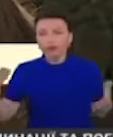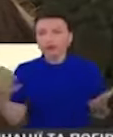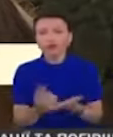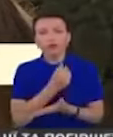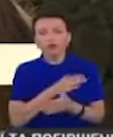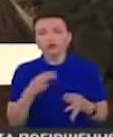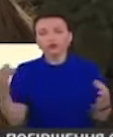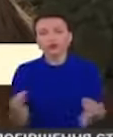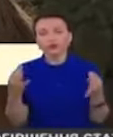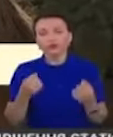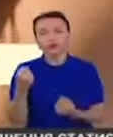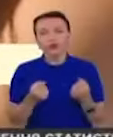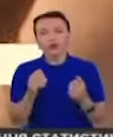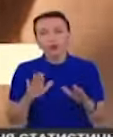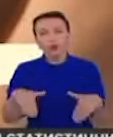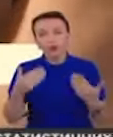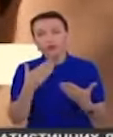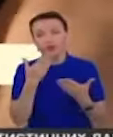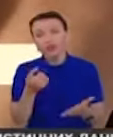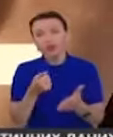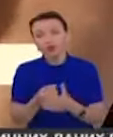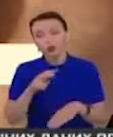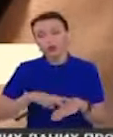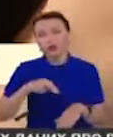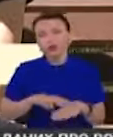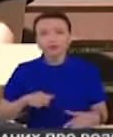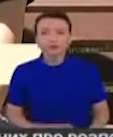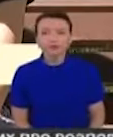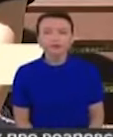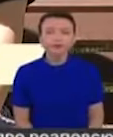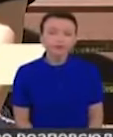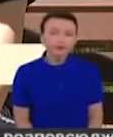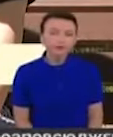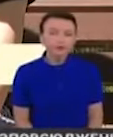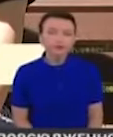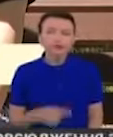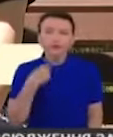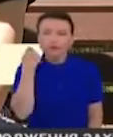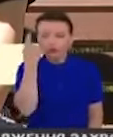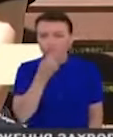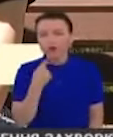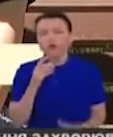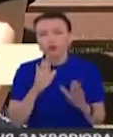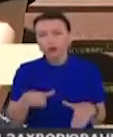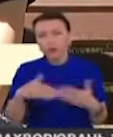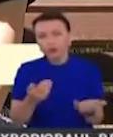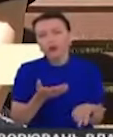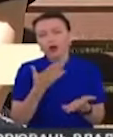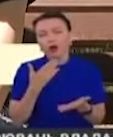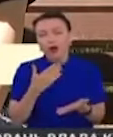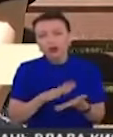ніякої речі в автівці, тож пропонують звертатися до правоохоронних органів. Лично можу порекомендувати вам обратитися